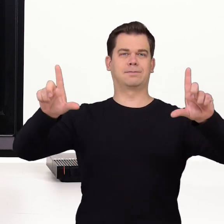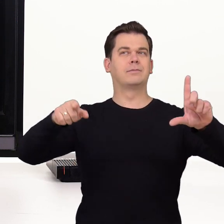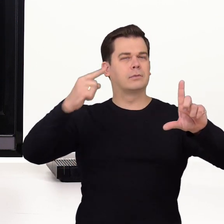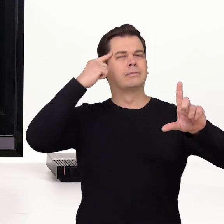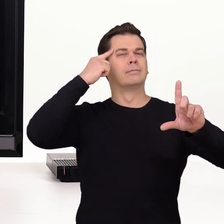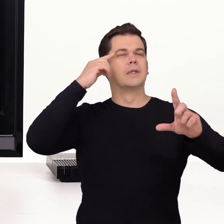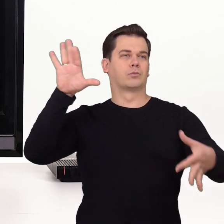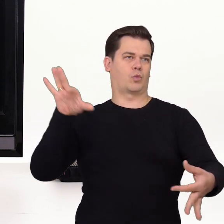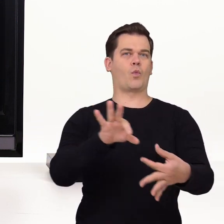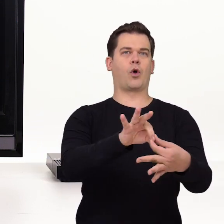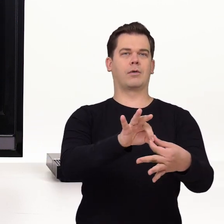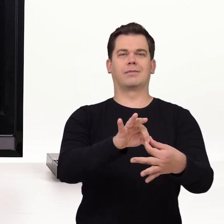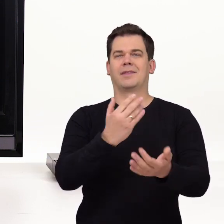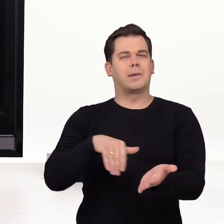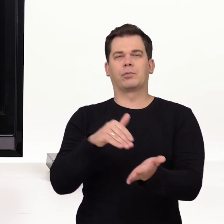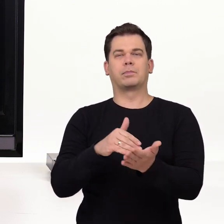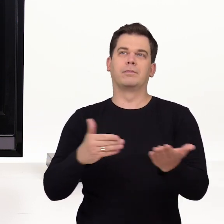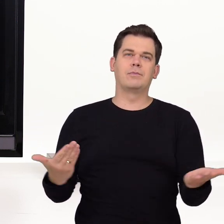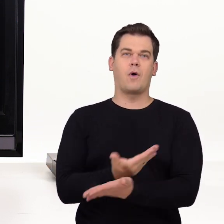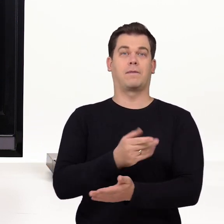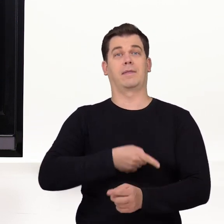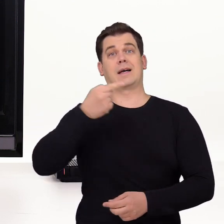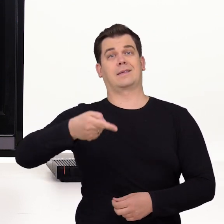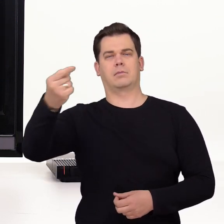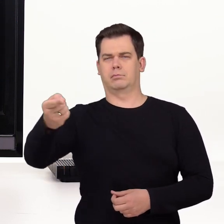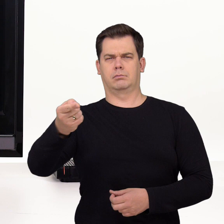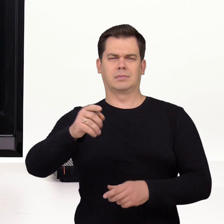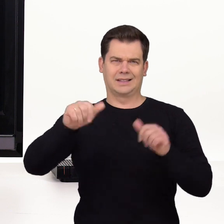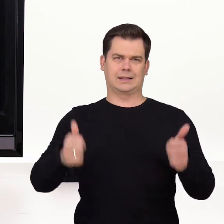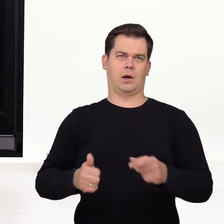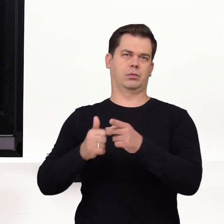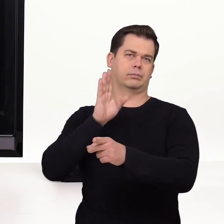Telewizor powinien zapamiętać nasz wybór, więc nie będziemy musieli wybierać źródła przy każdym